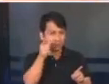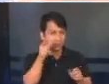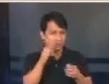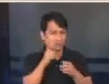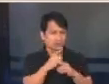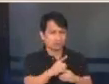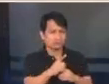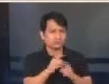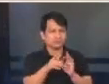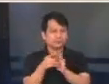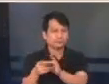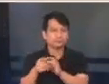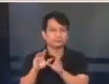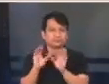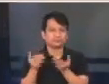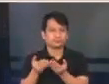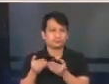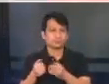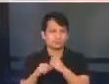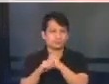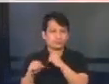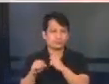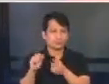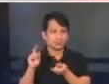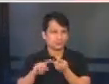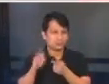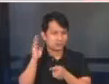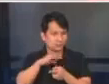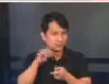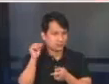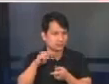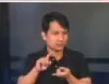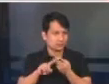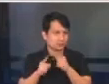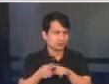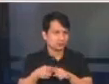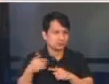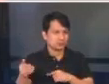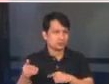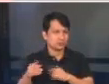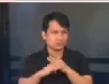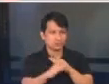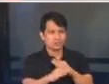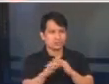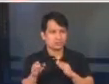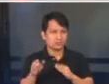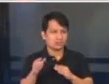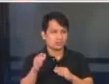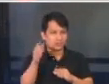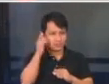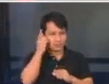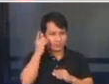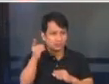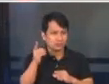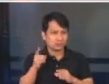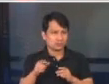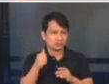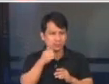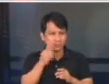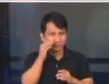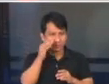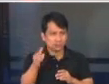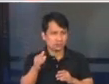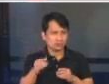mga rebelde ang mga nagluluksang kapatid ni Jeveline. Sinalag po naman ni Lorenzana ang pahayag ni Congresswoman Culiamat